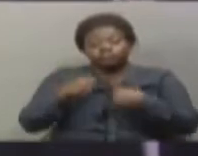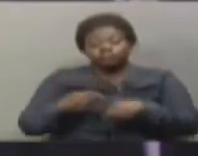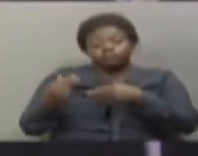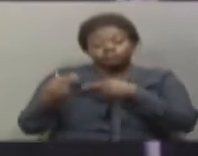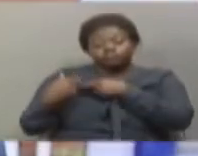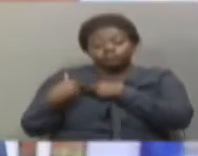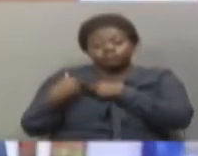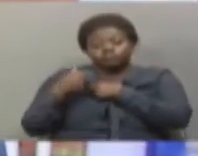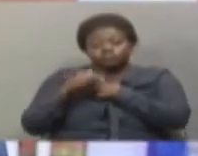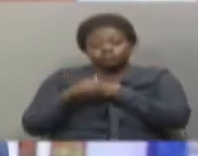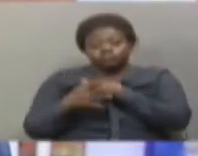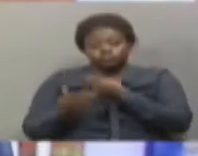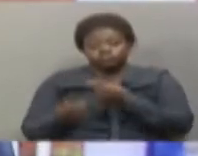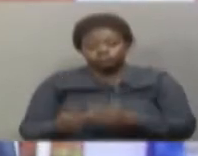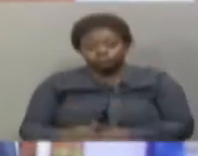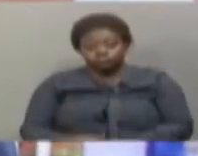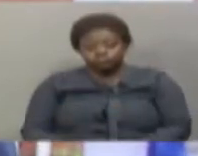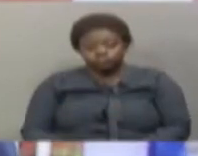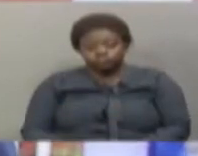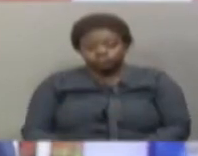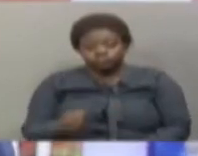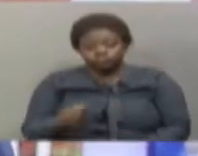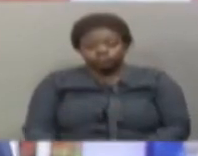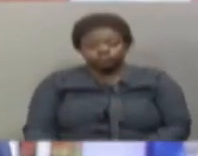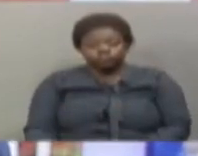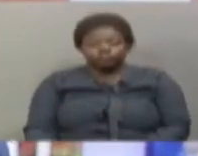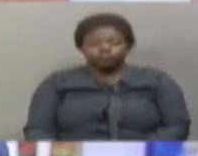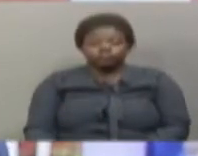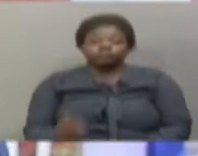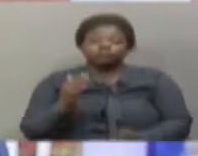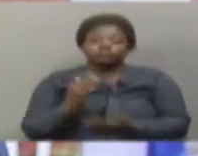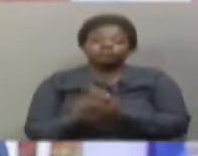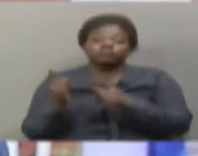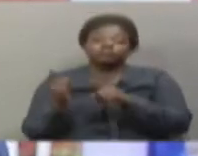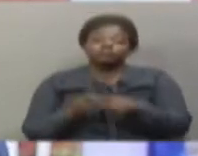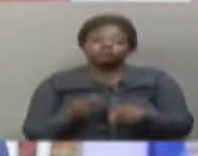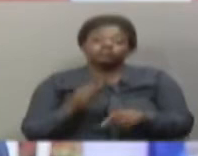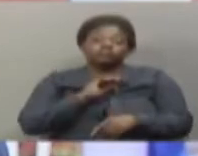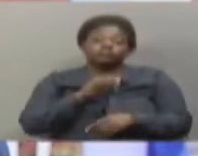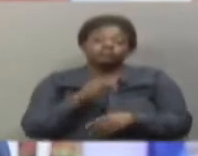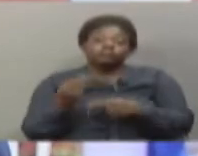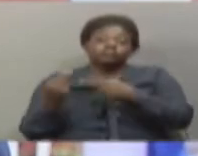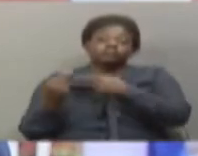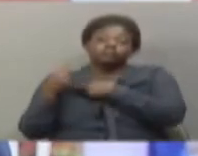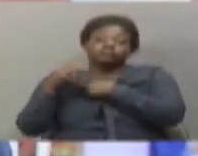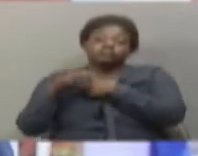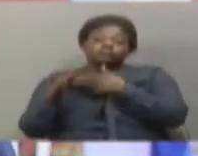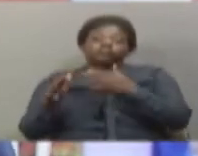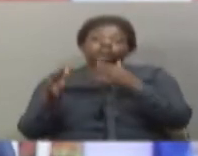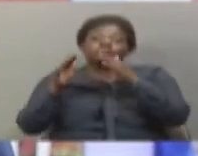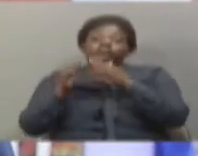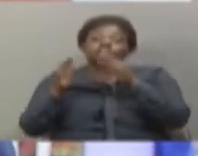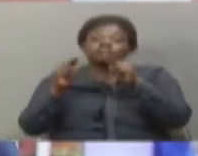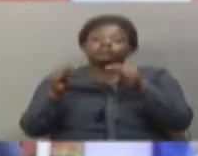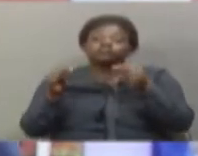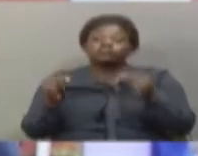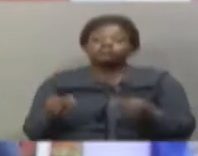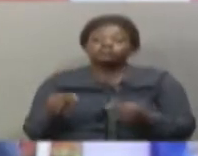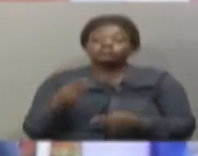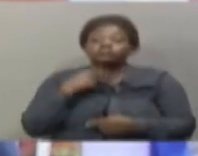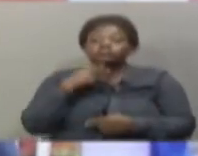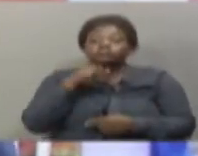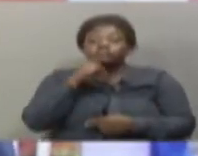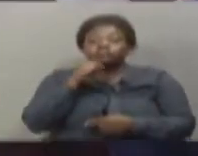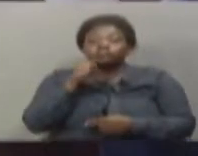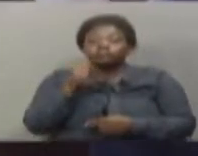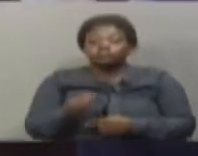obuvunaanyizibwa bwabwe. Tuleke okulekera abakyala obuvunaanyizibwa n'amaka gonna agatali mu ddoboozi ssajja